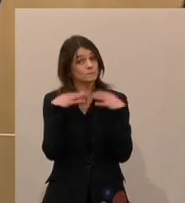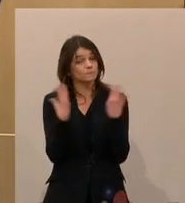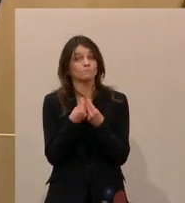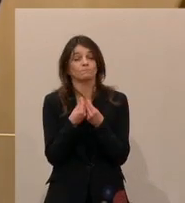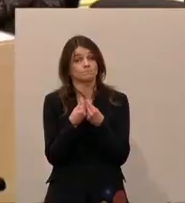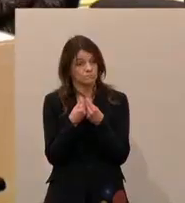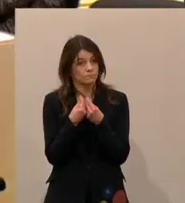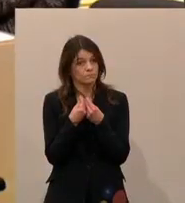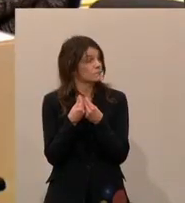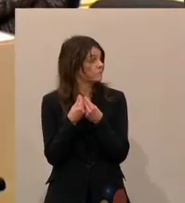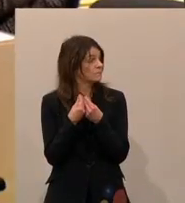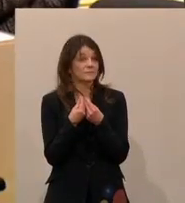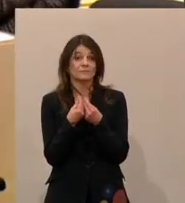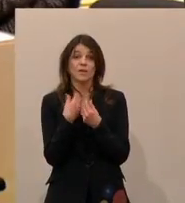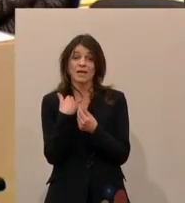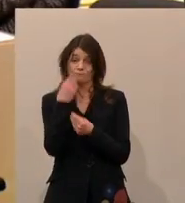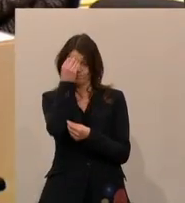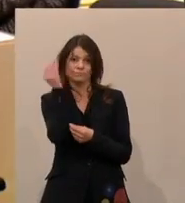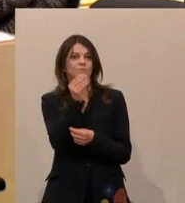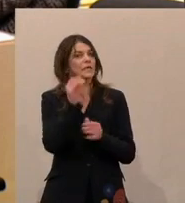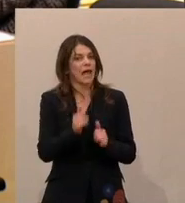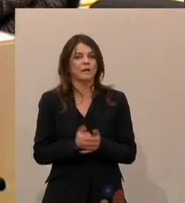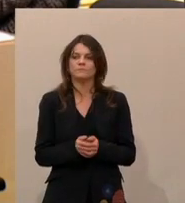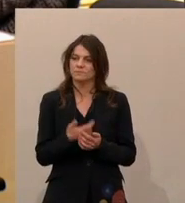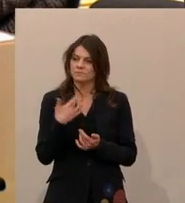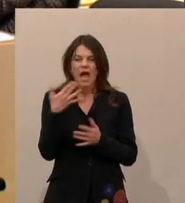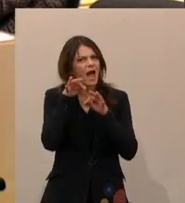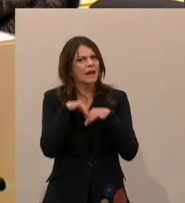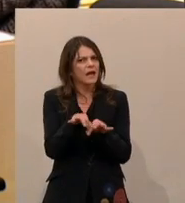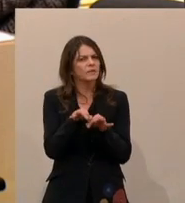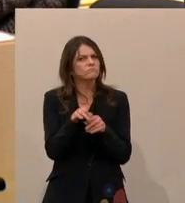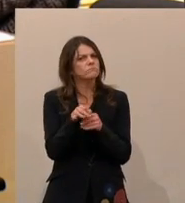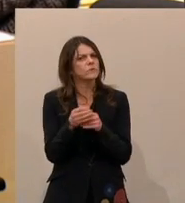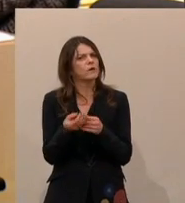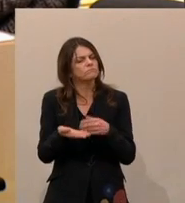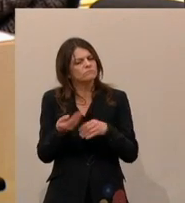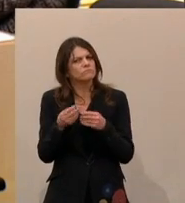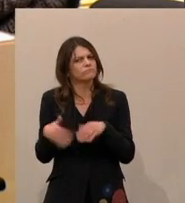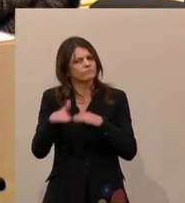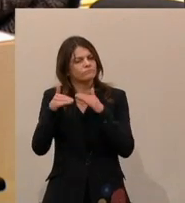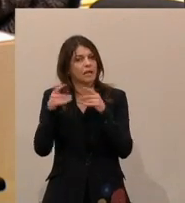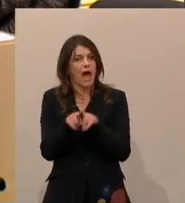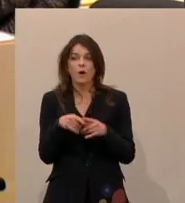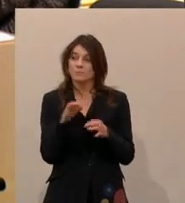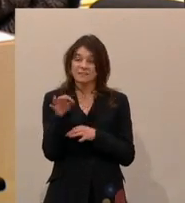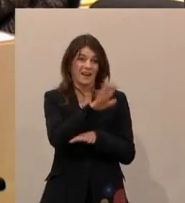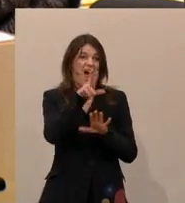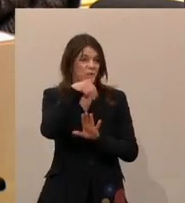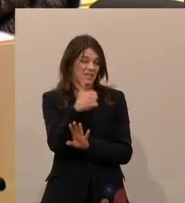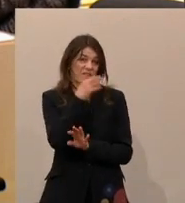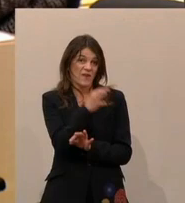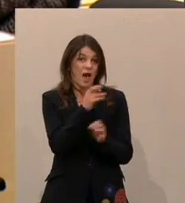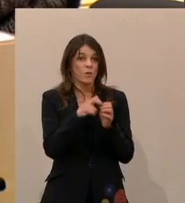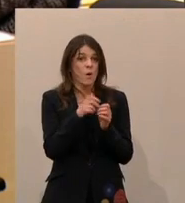Insgesamt muss ich Ihnen sagen, dass ich ein paar einleitende Bemerkungen machen muss, bevor ich Ihre, glaube ich, 68 Fragen plus ein